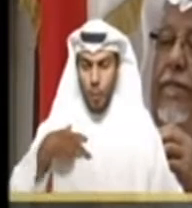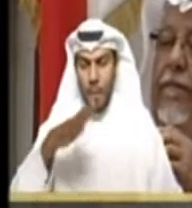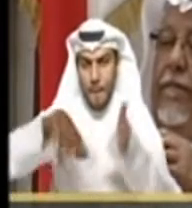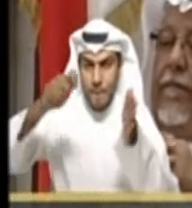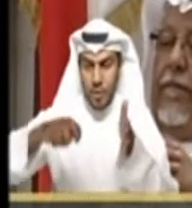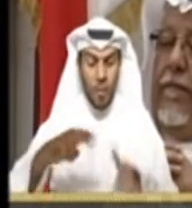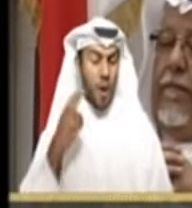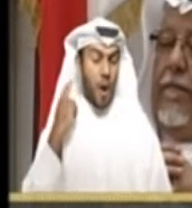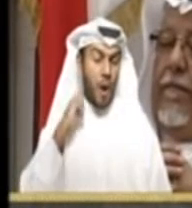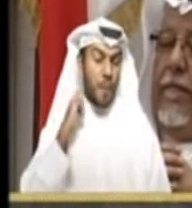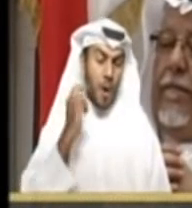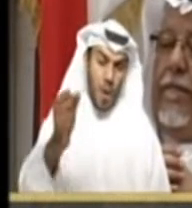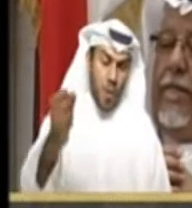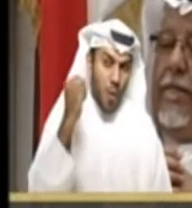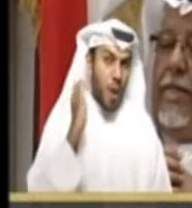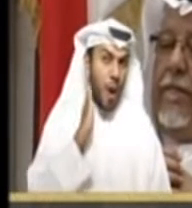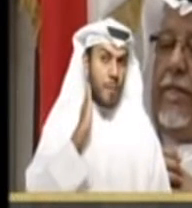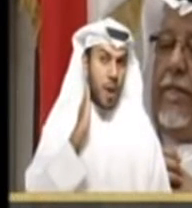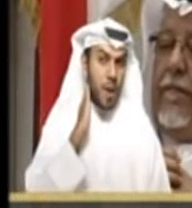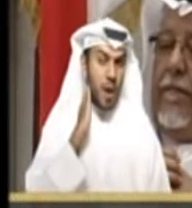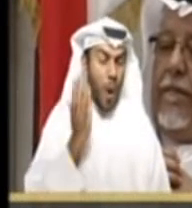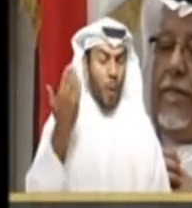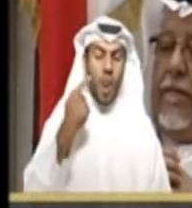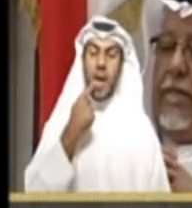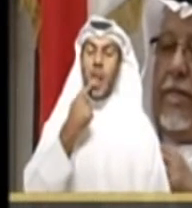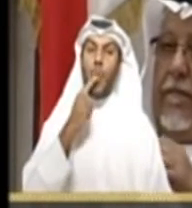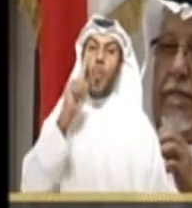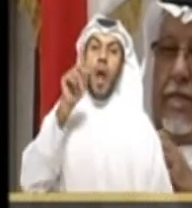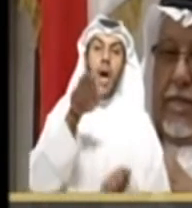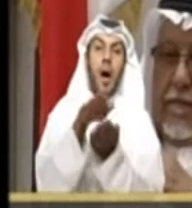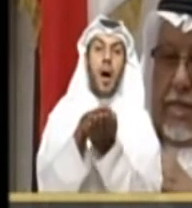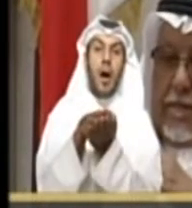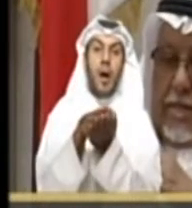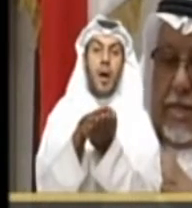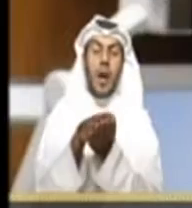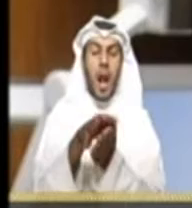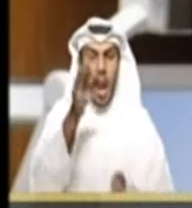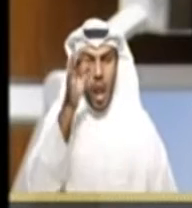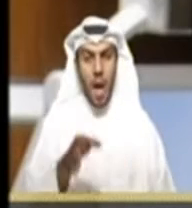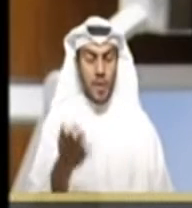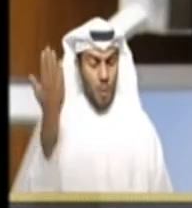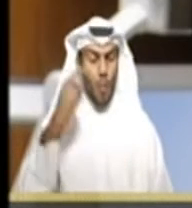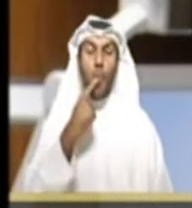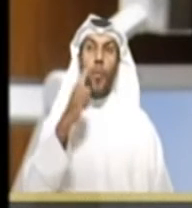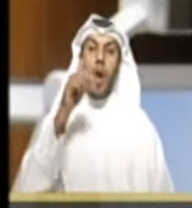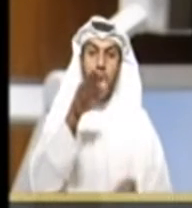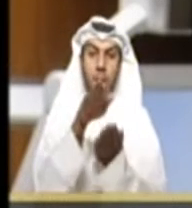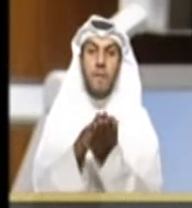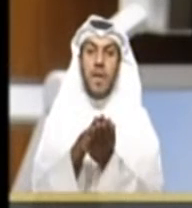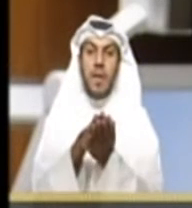أمانة كبرى وعهد أقسمنا عليه على الوفاء به في ظل